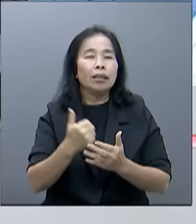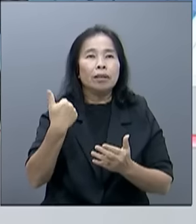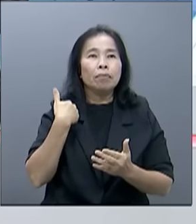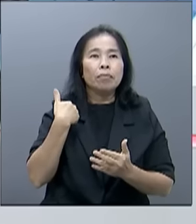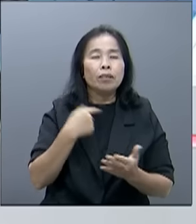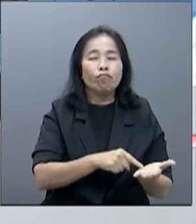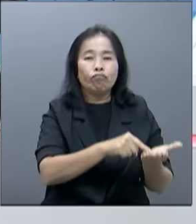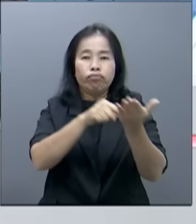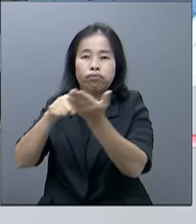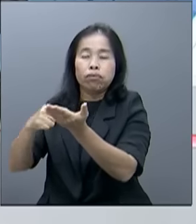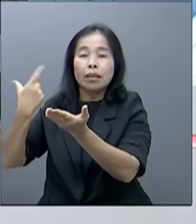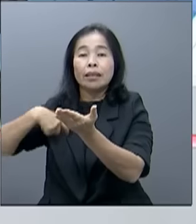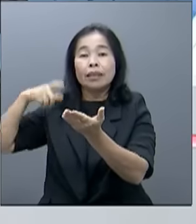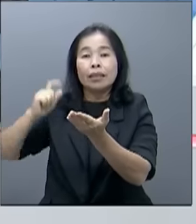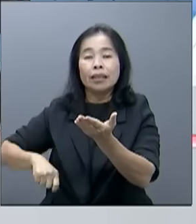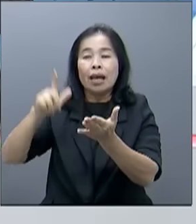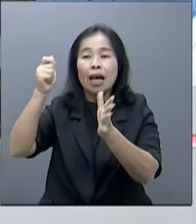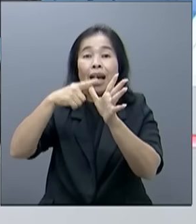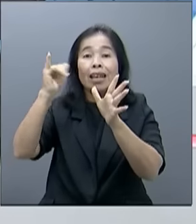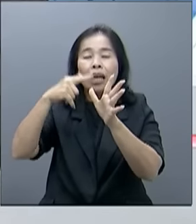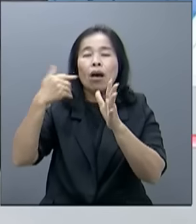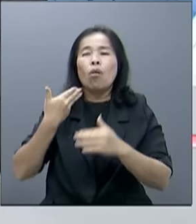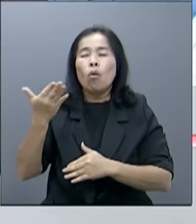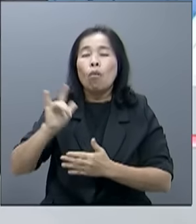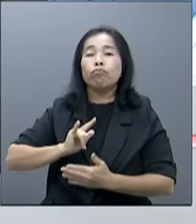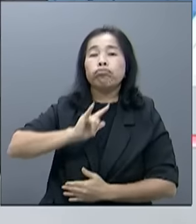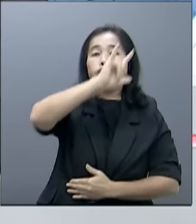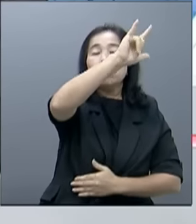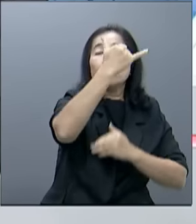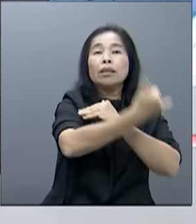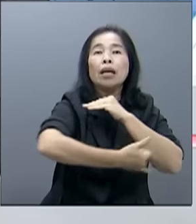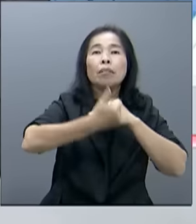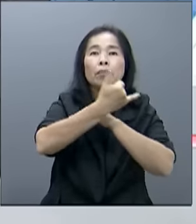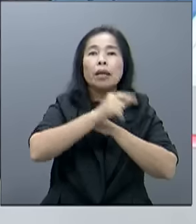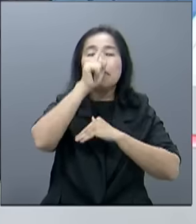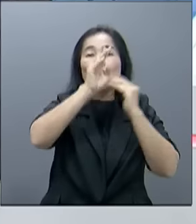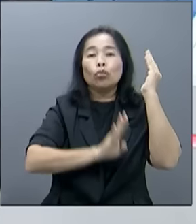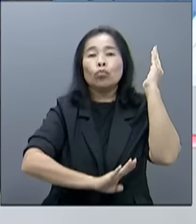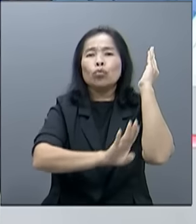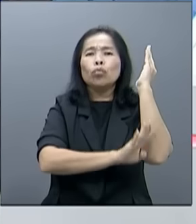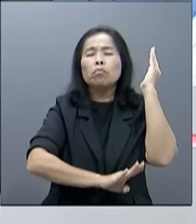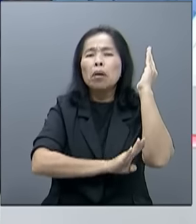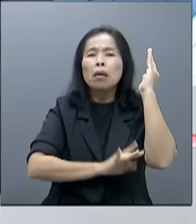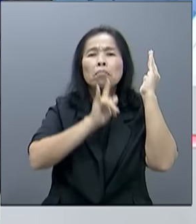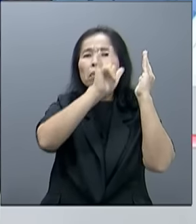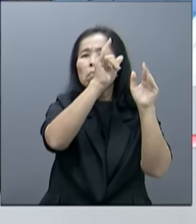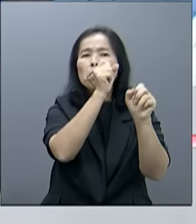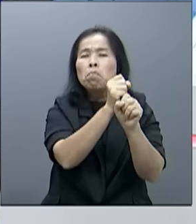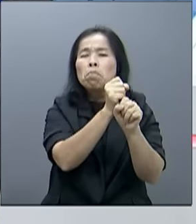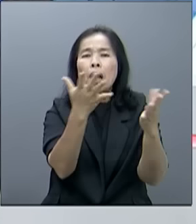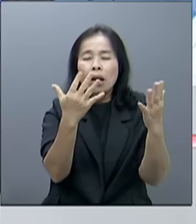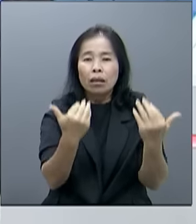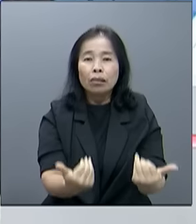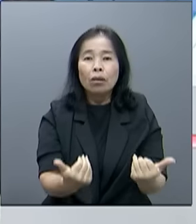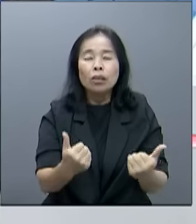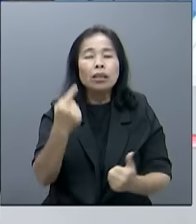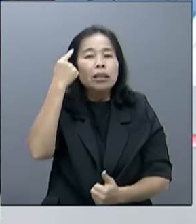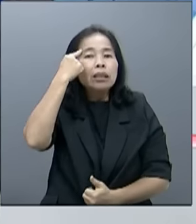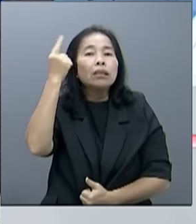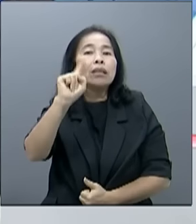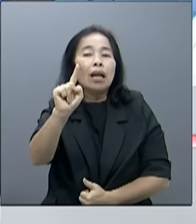องต่อศาลอาญาขอออกนอกประเทศเพื่อไปดูไบถามว่าไปทำไมในเวลานี้คิดอะไ